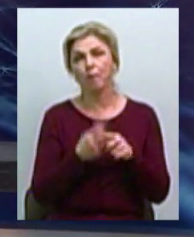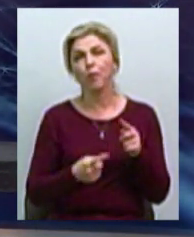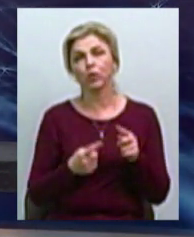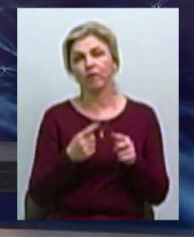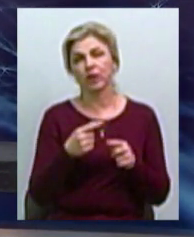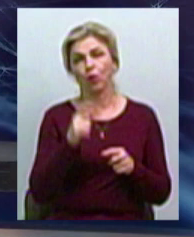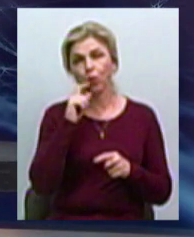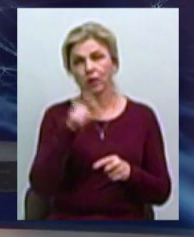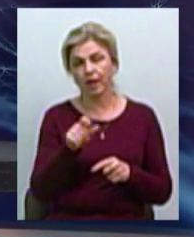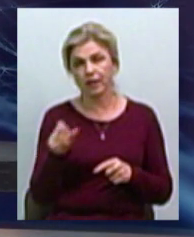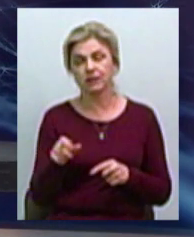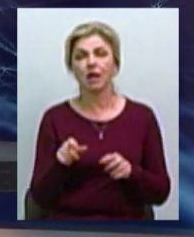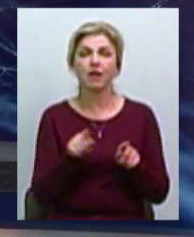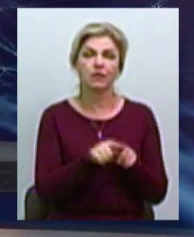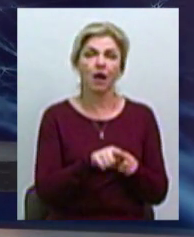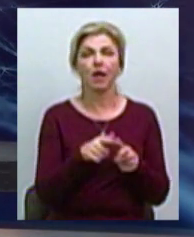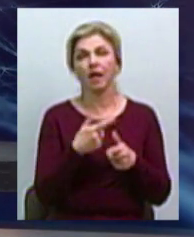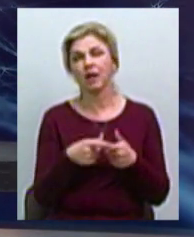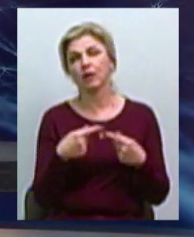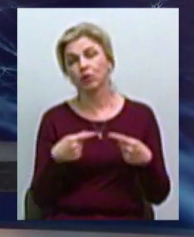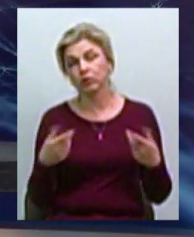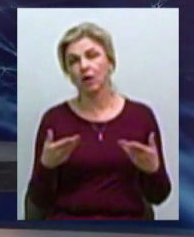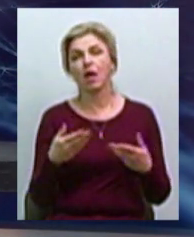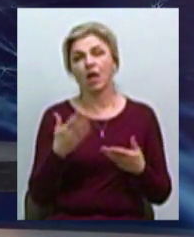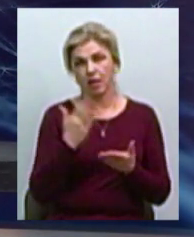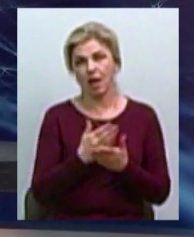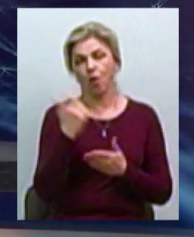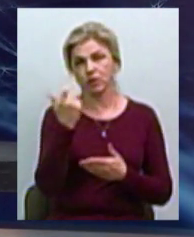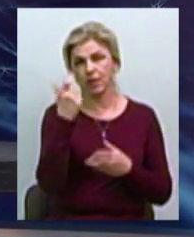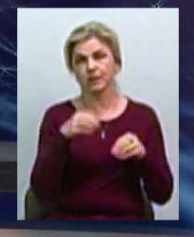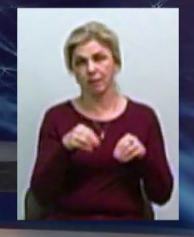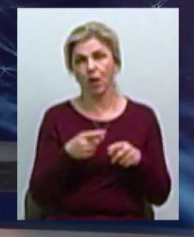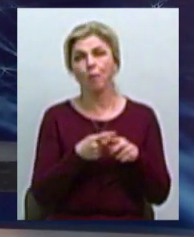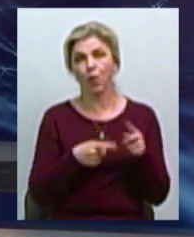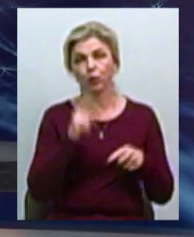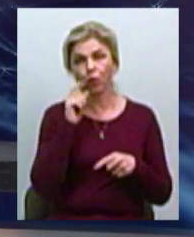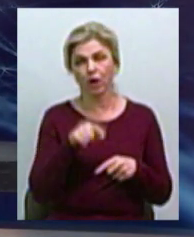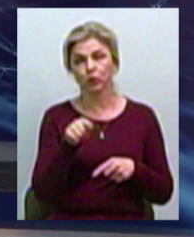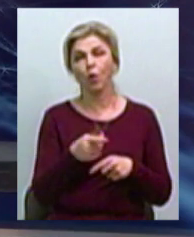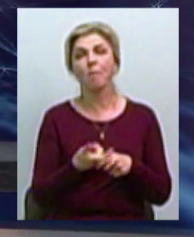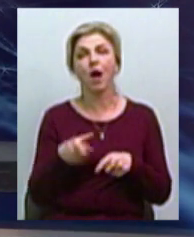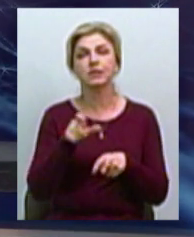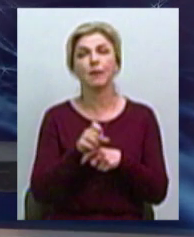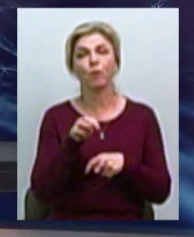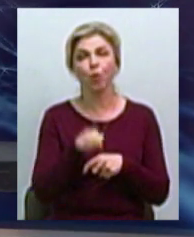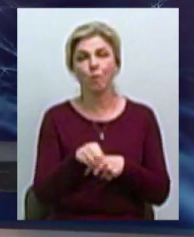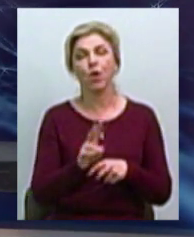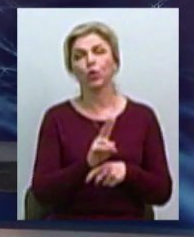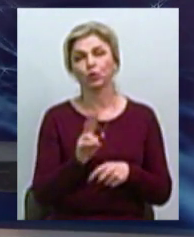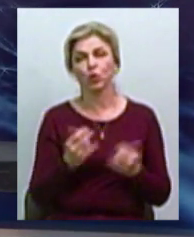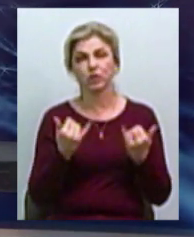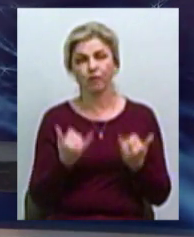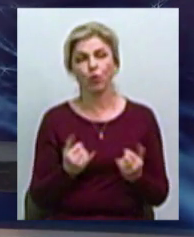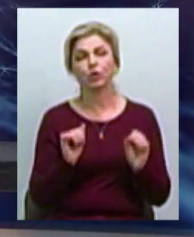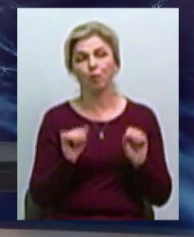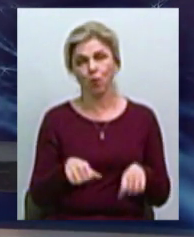українців в той чи інший спосіб володіють землею. Тобто половина українців – це той максимум, який сьогодні фактично